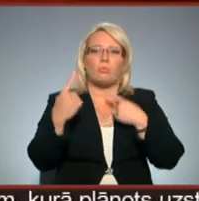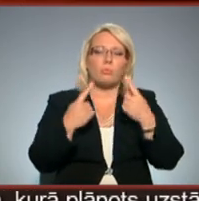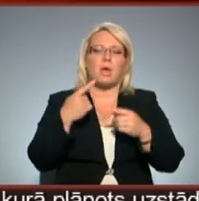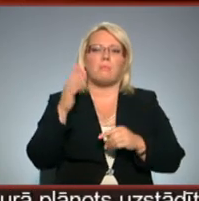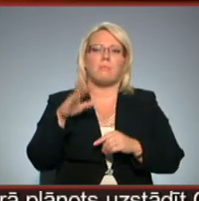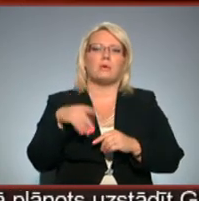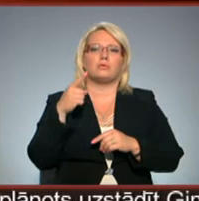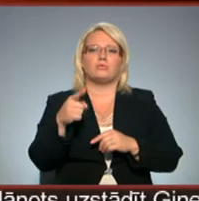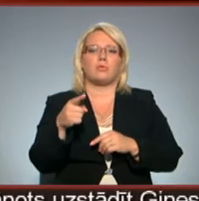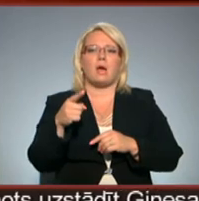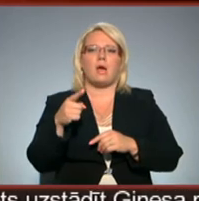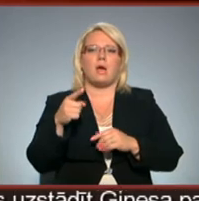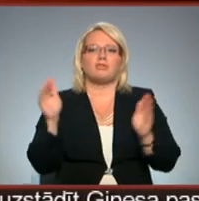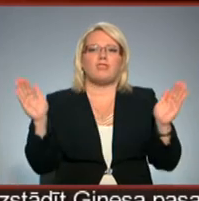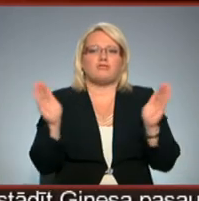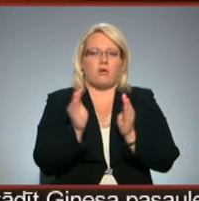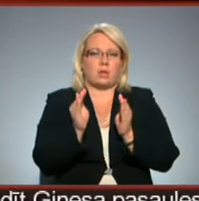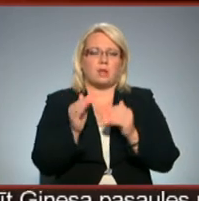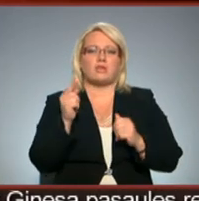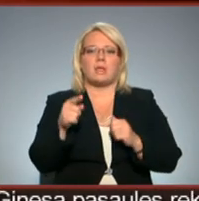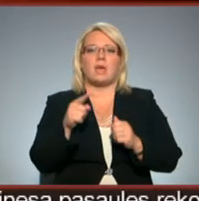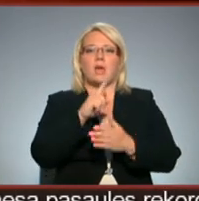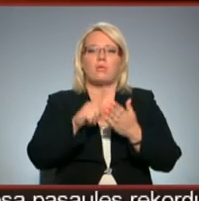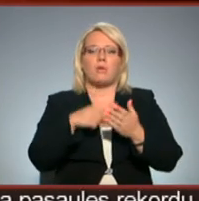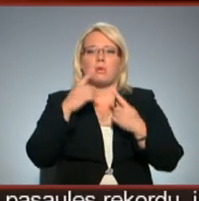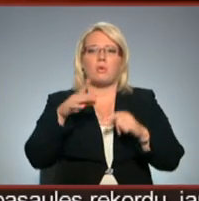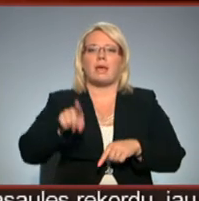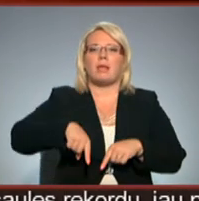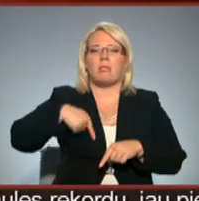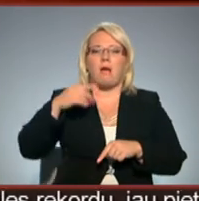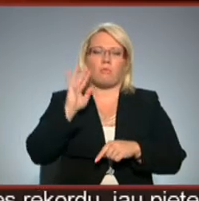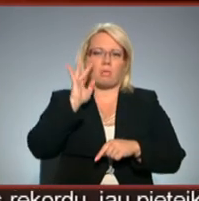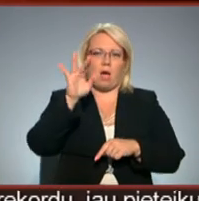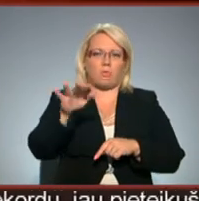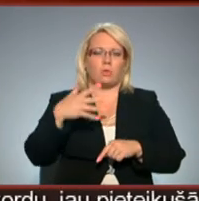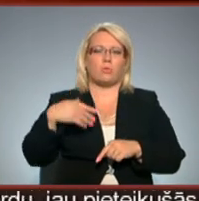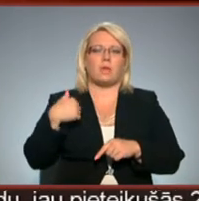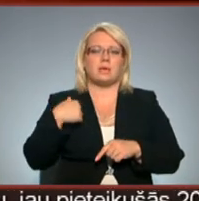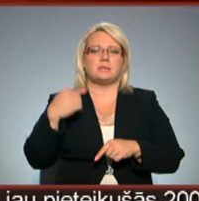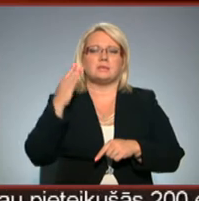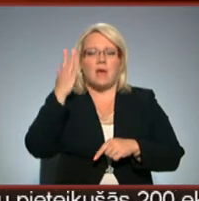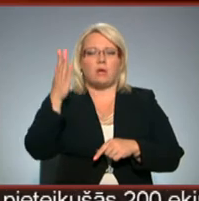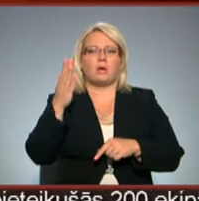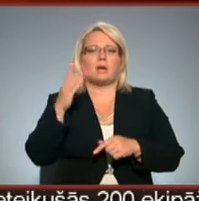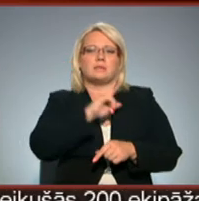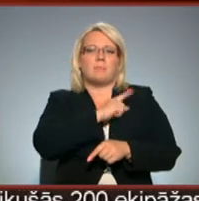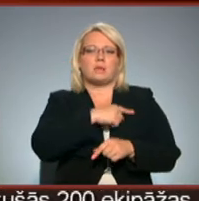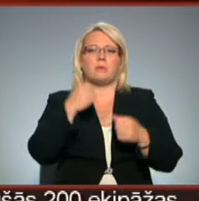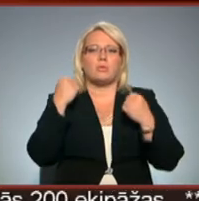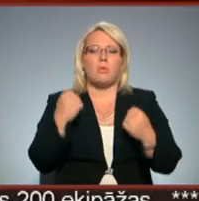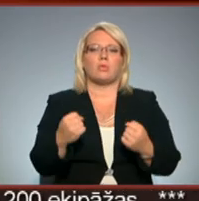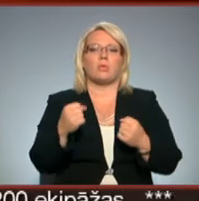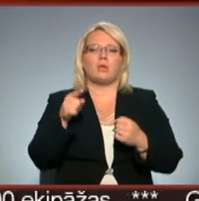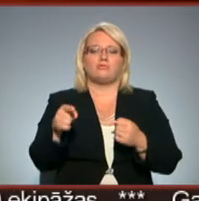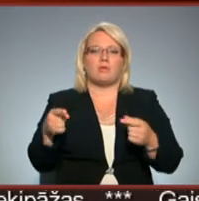te sašaurināšanu, bet te jautājums tomēr par mūsu ilgāku nākotni. Es ceru, ka mēs tomēr spēsim noturēt šo te